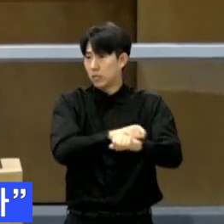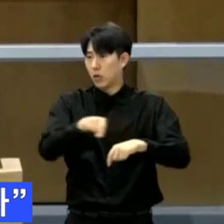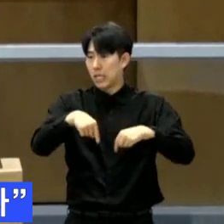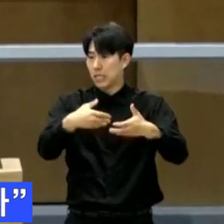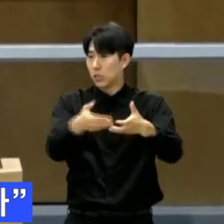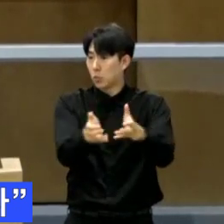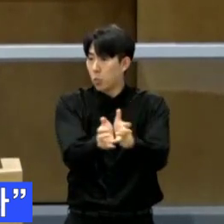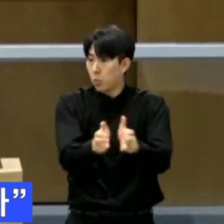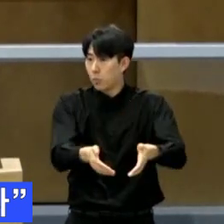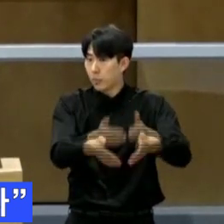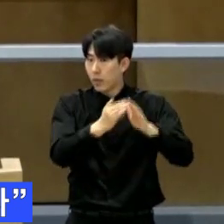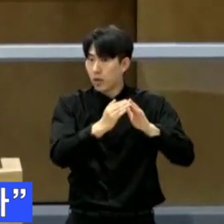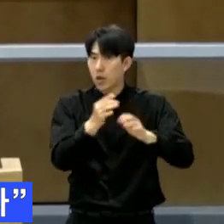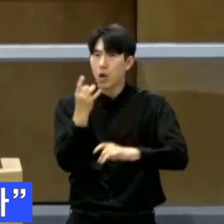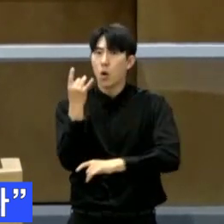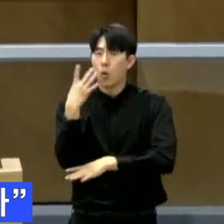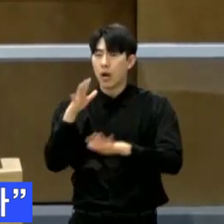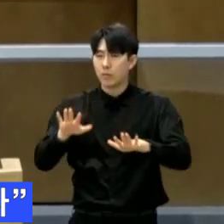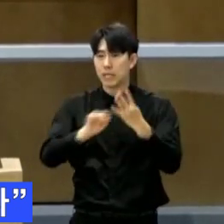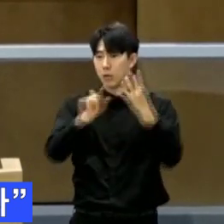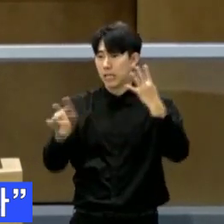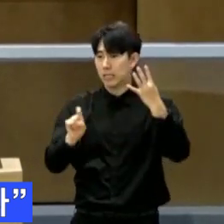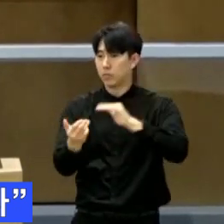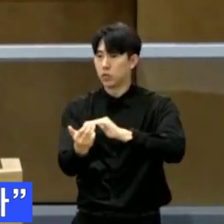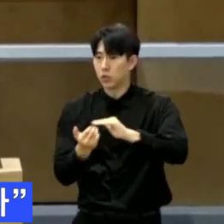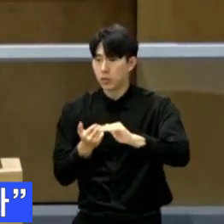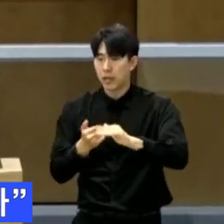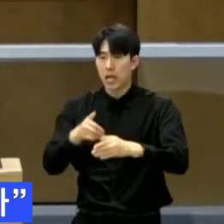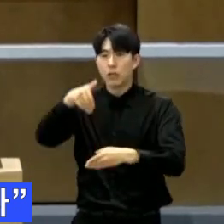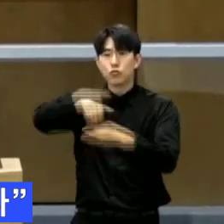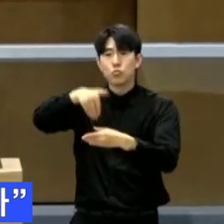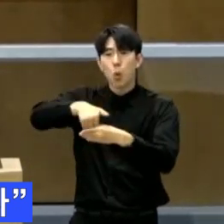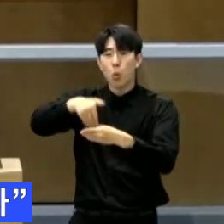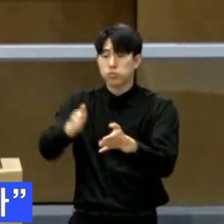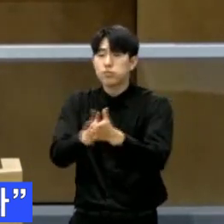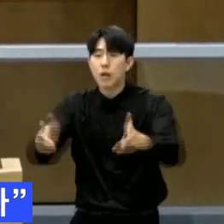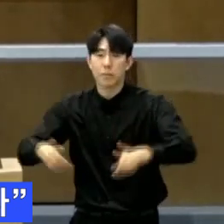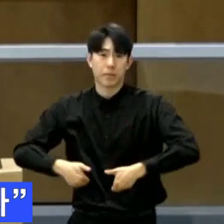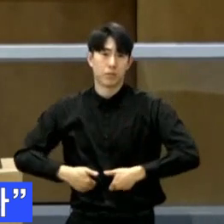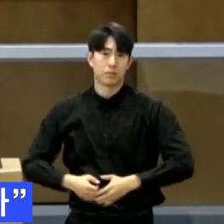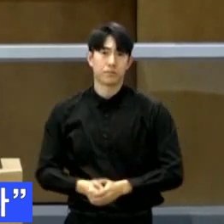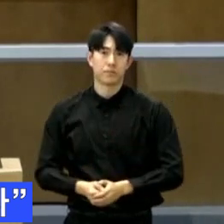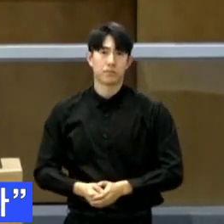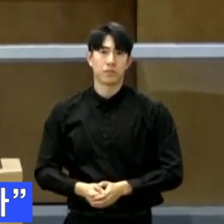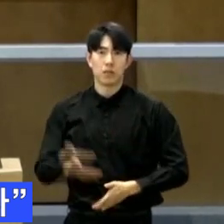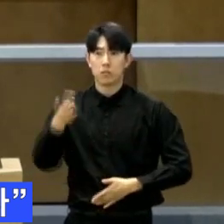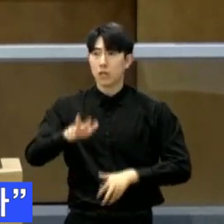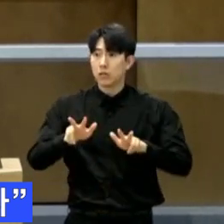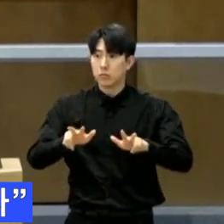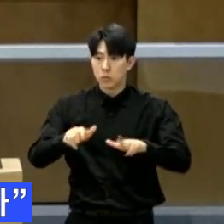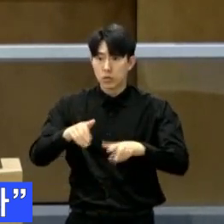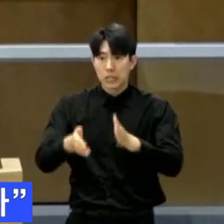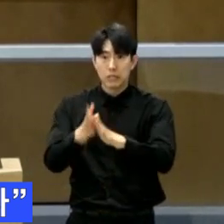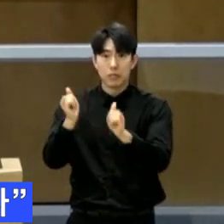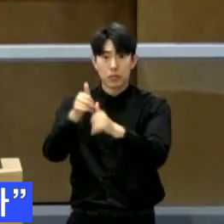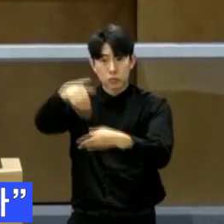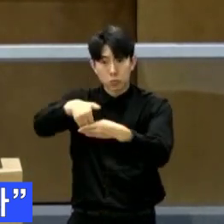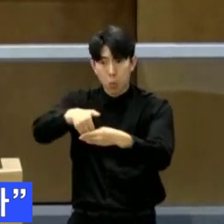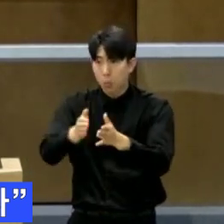지사님의 계획대로라면 이번 총선 전까지 주민투표가 완료되었어야 합니다. 그러나 현 상황은 어떻습니까?